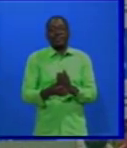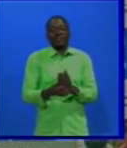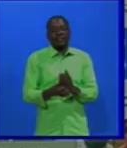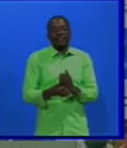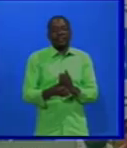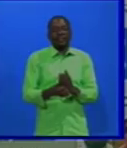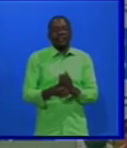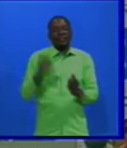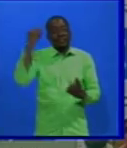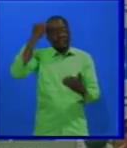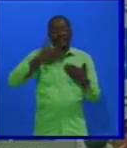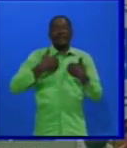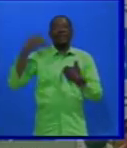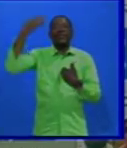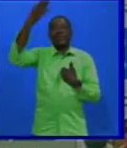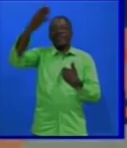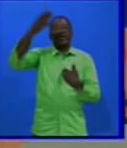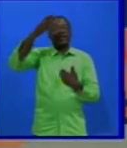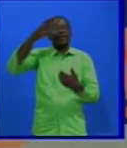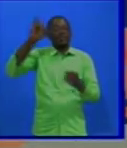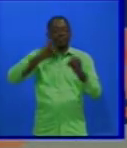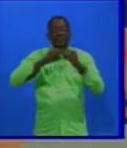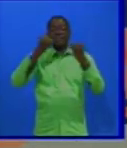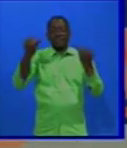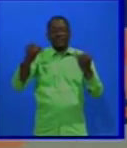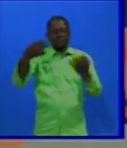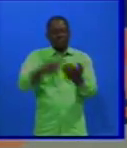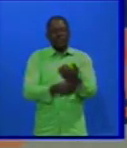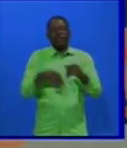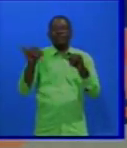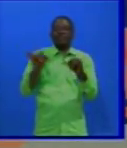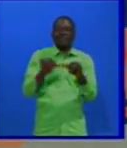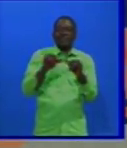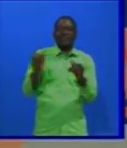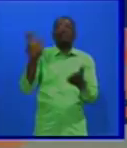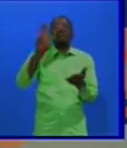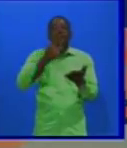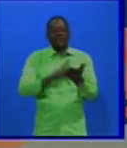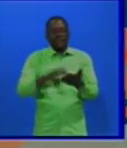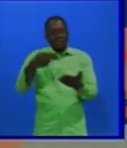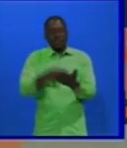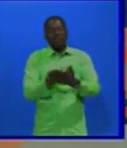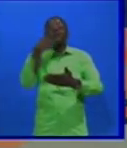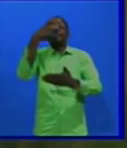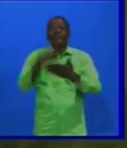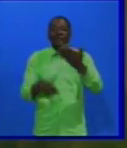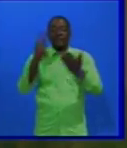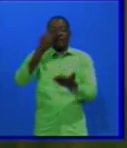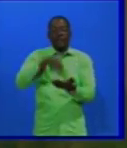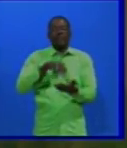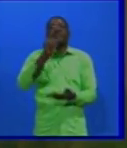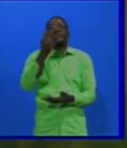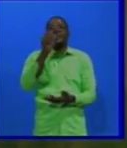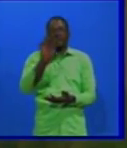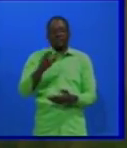Il y aura, relaie le journal Le Quotidien, de nouvelles mesures fiscales, notamment de nouvelles taxes en 2019, propos